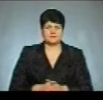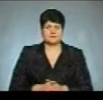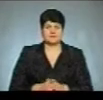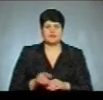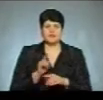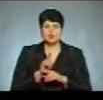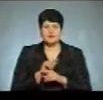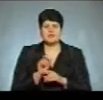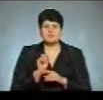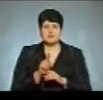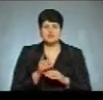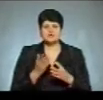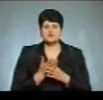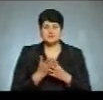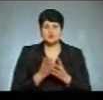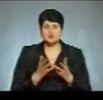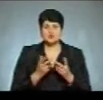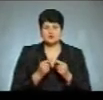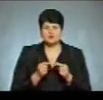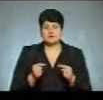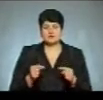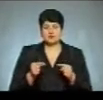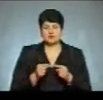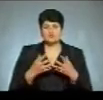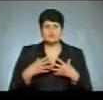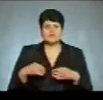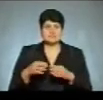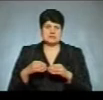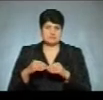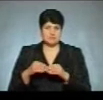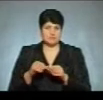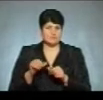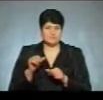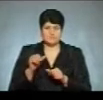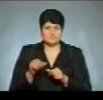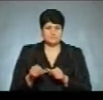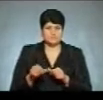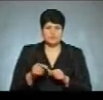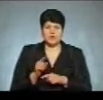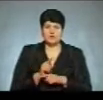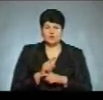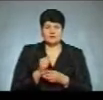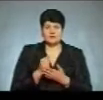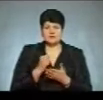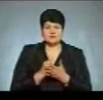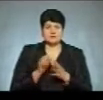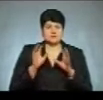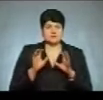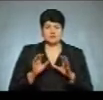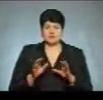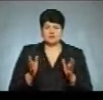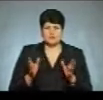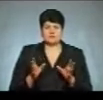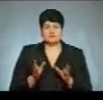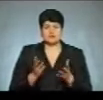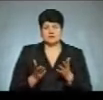Норма для призначення субсидії розраховується відповідно для кожної сім'ї, відповідно норми, які затверджені законодавством.